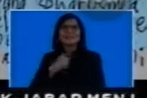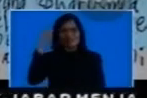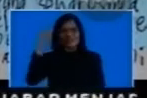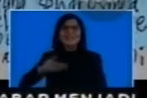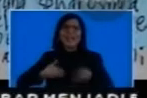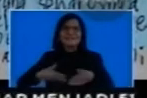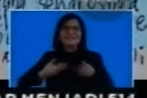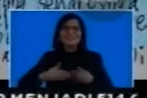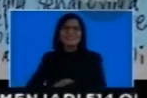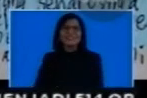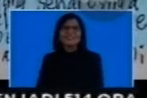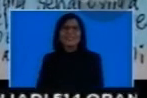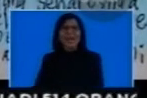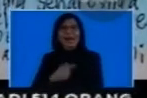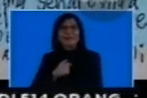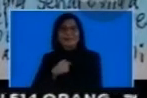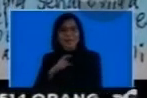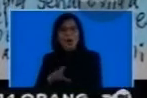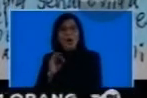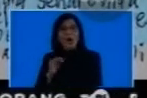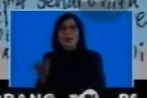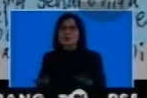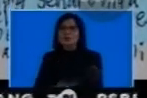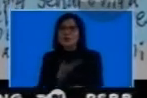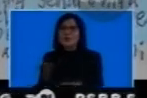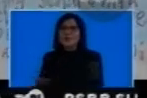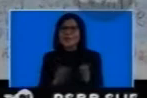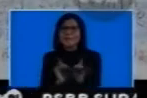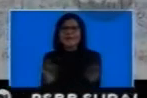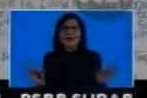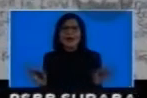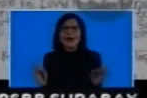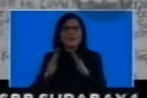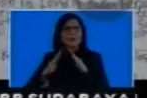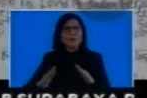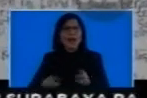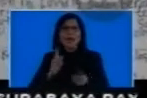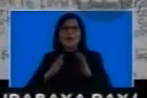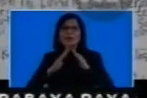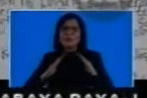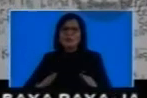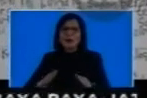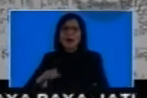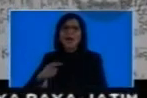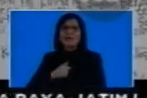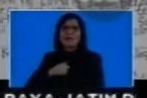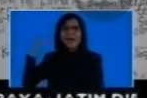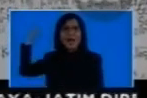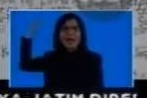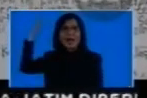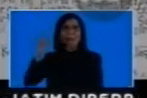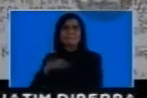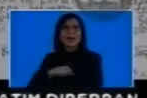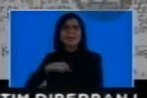juga. Saya menemukan suasana yang berbeda selain di rumah. Kalau di rumah, saya kakak tertua dengan dua